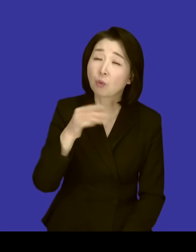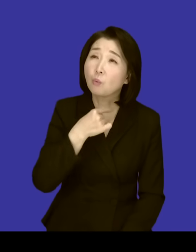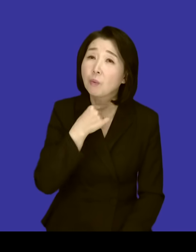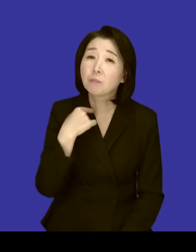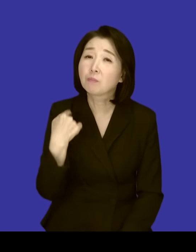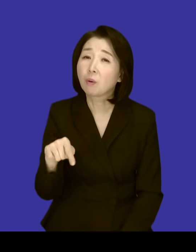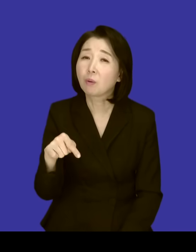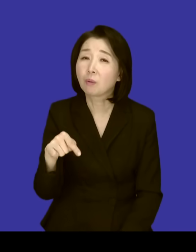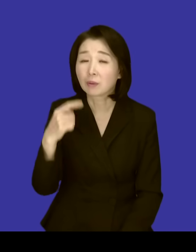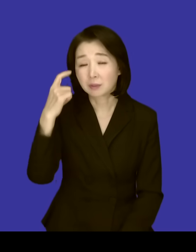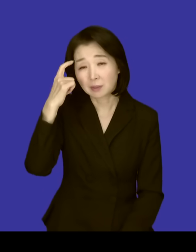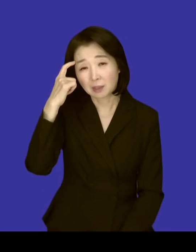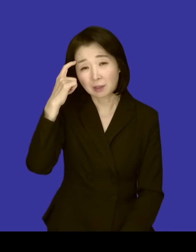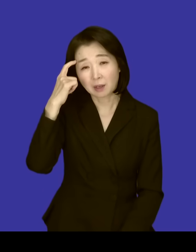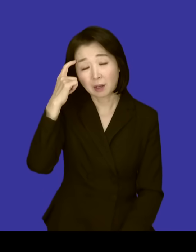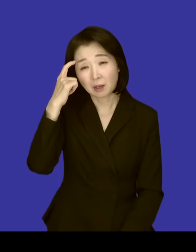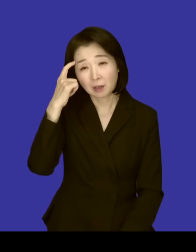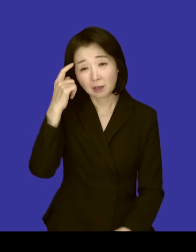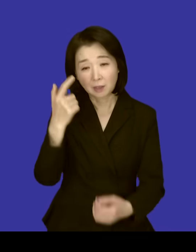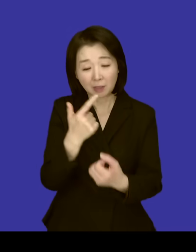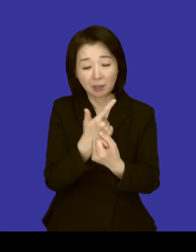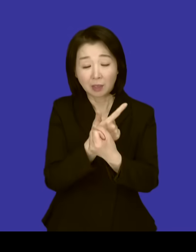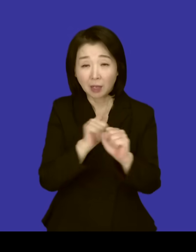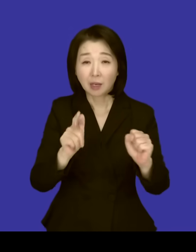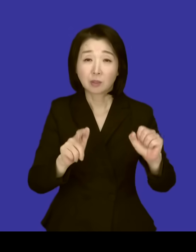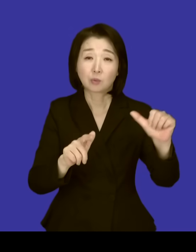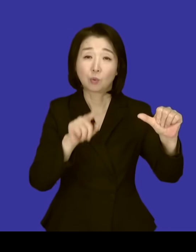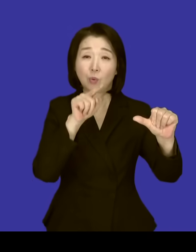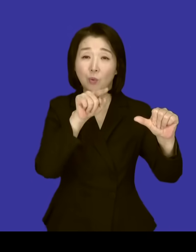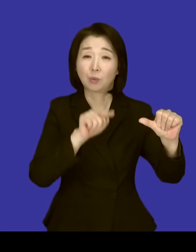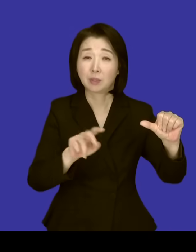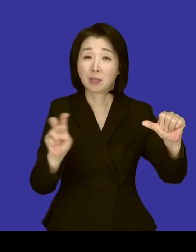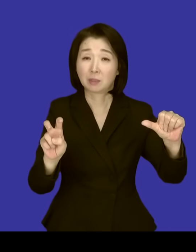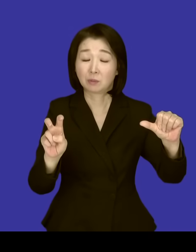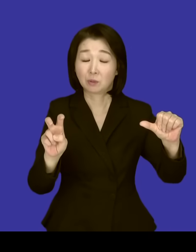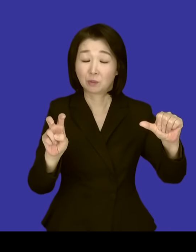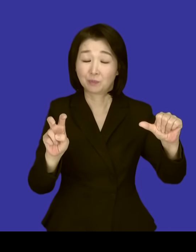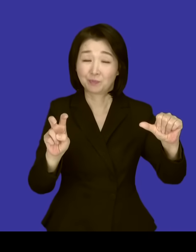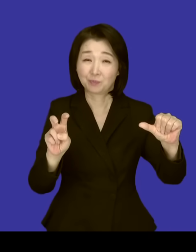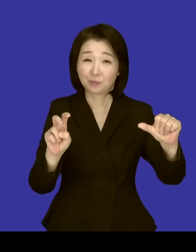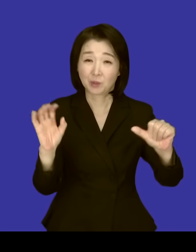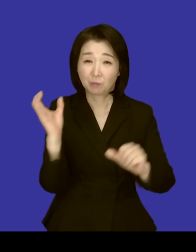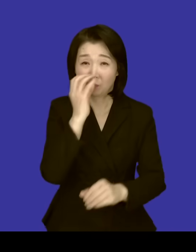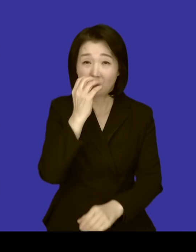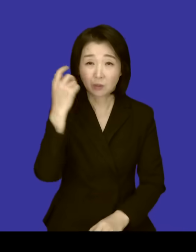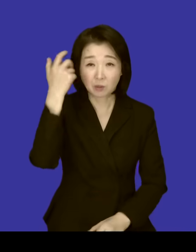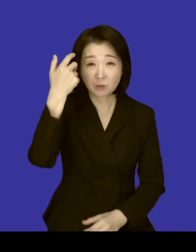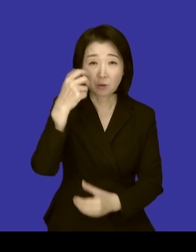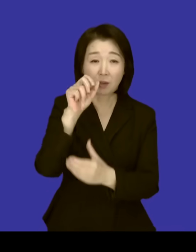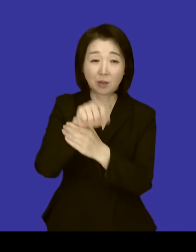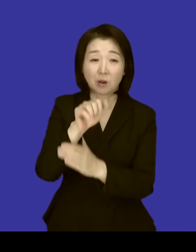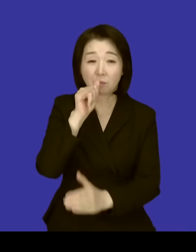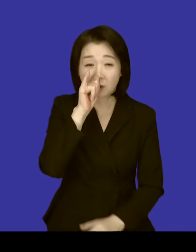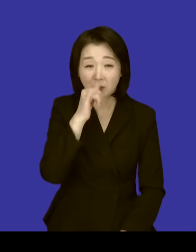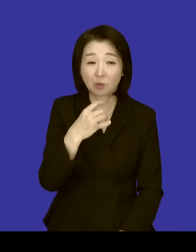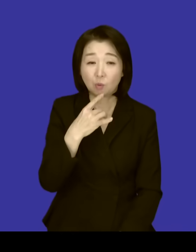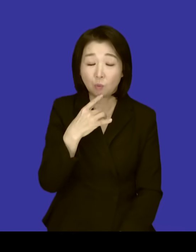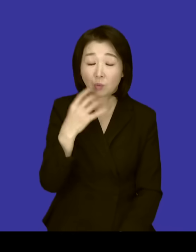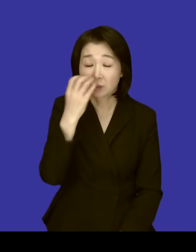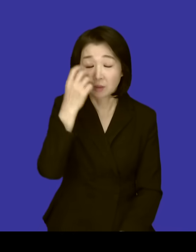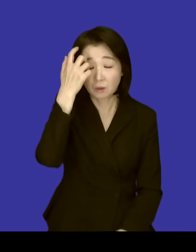때 뒤에 갈라디아서 5장 20절에 그 성령의 열매가 있는데 오직 성령의